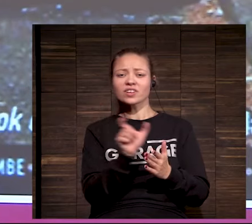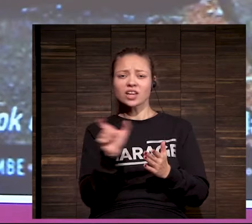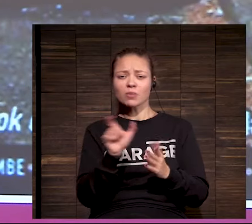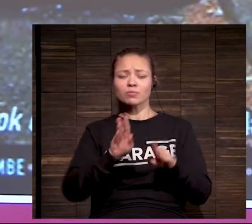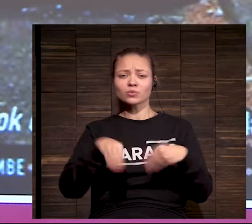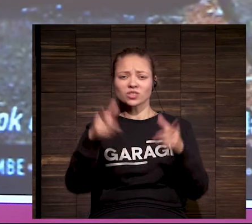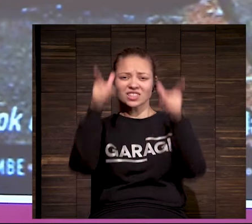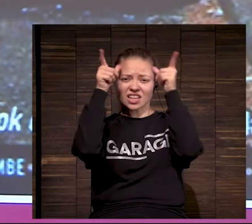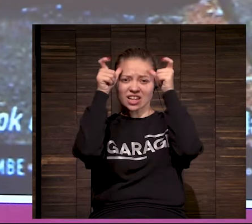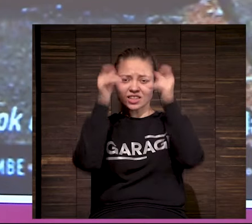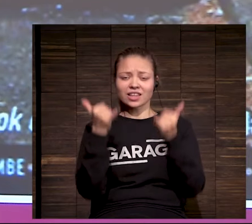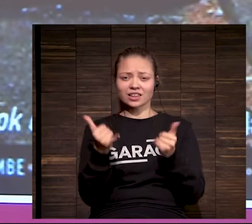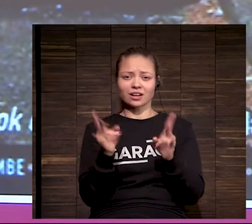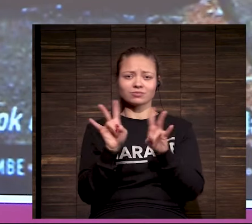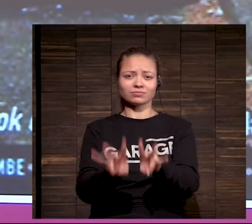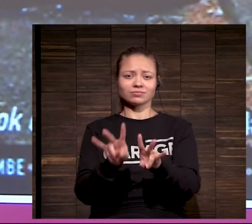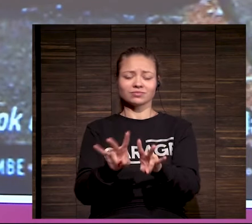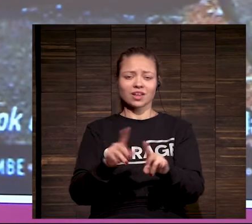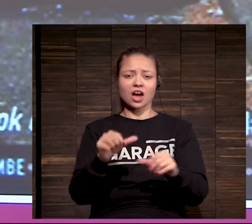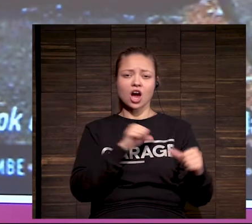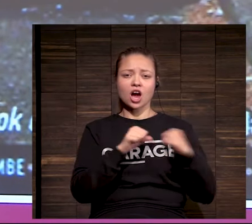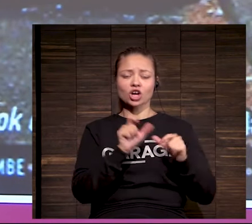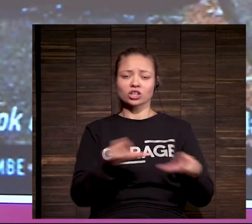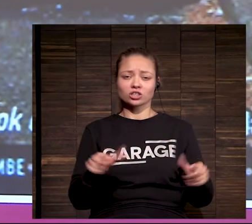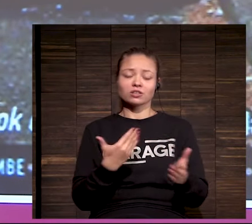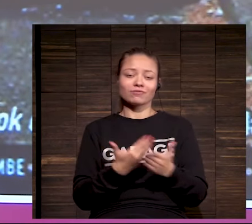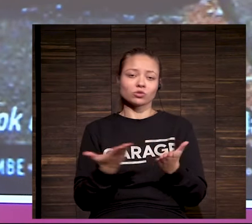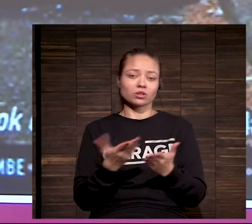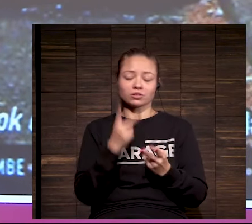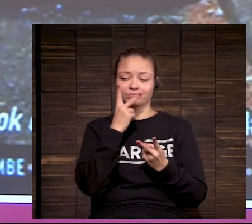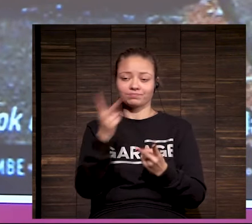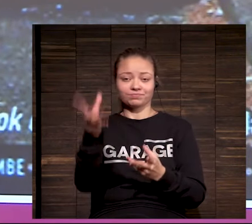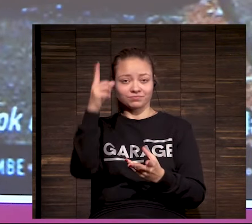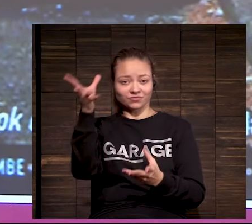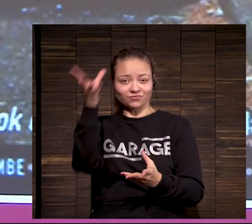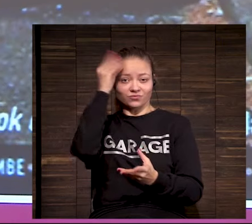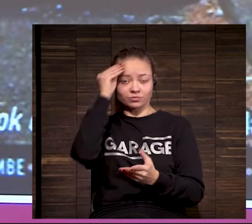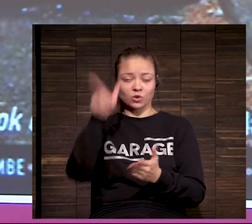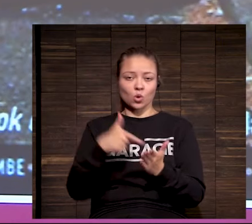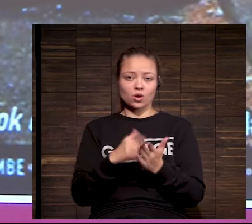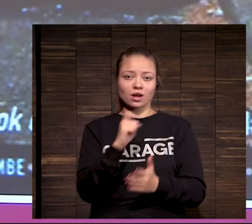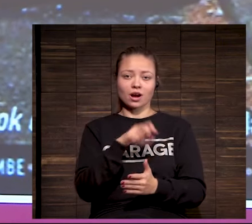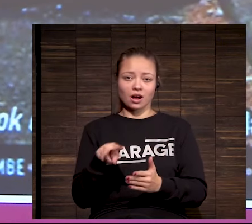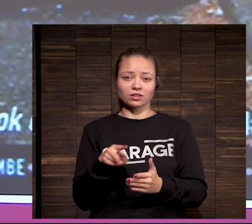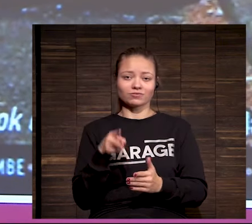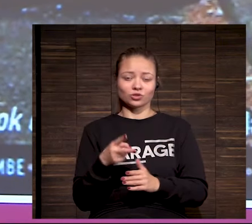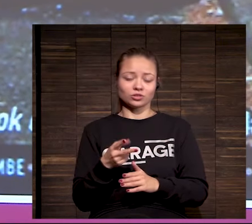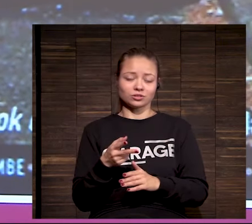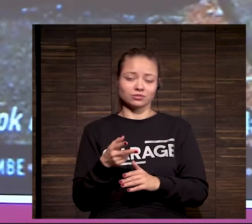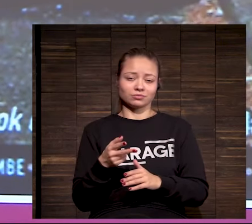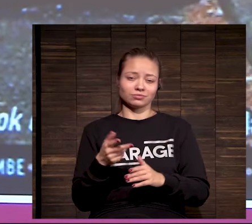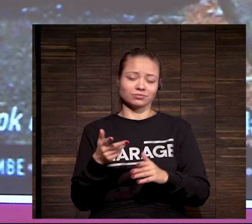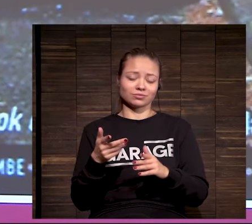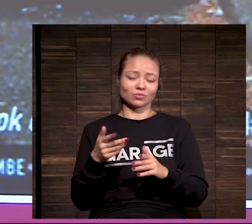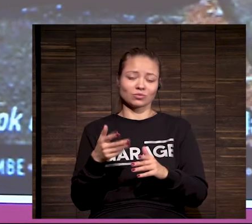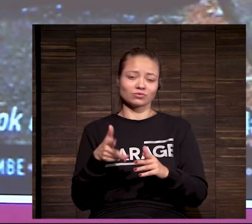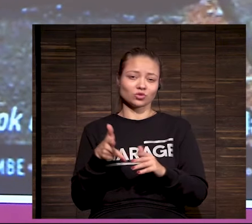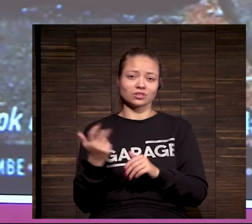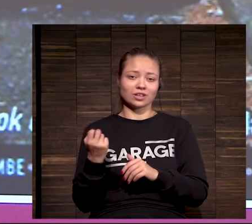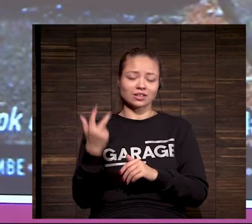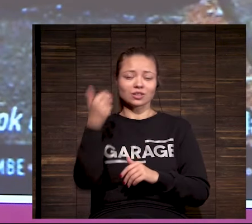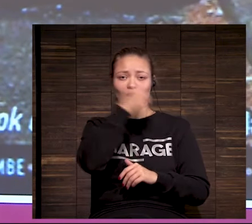размещения грешников подводка к каким видели hulk 2003 году до цитата смешная но если ты говоришь